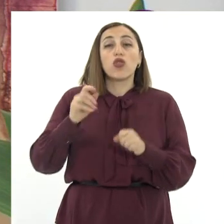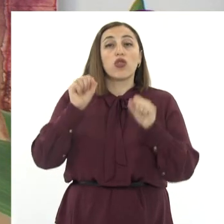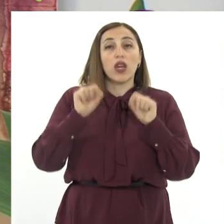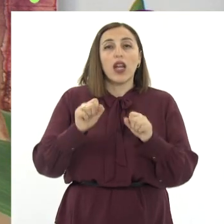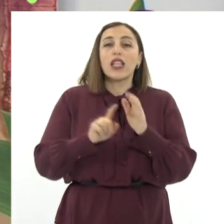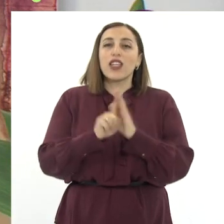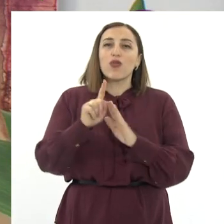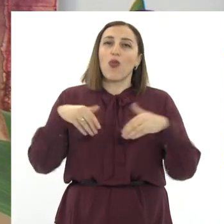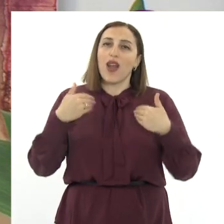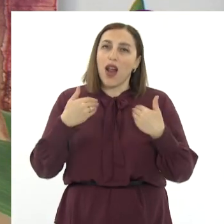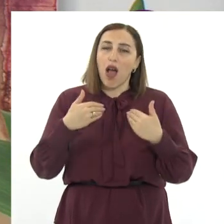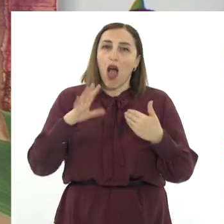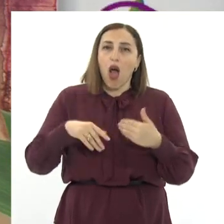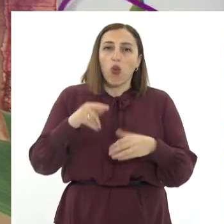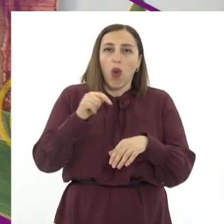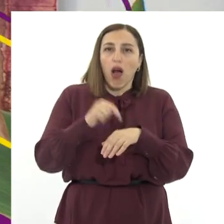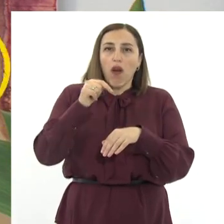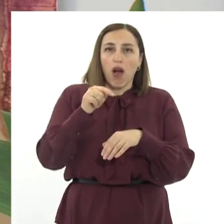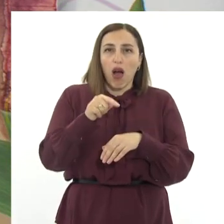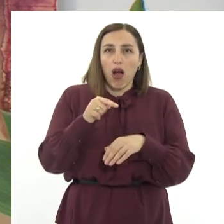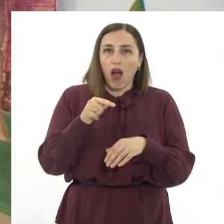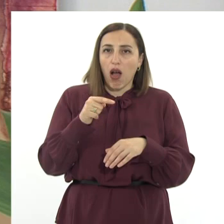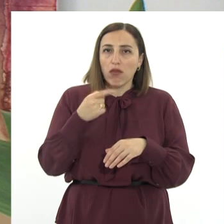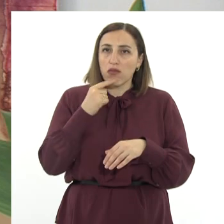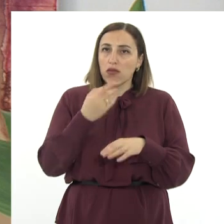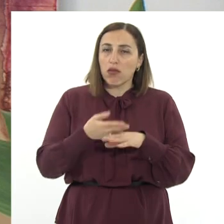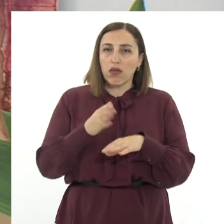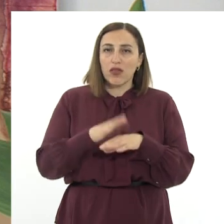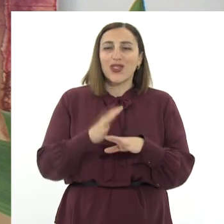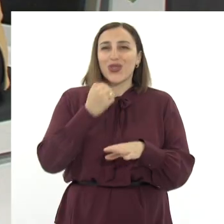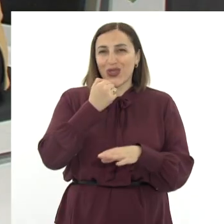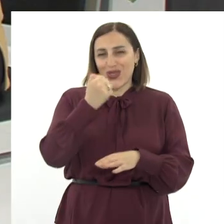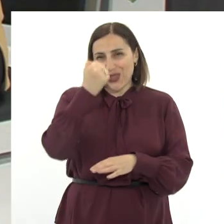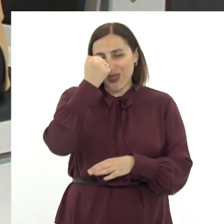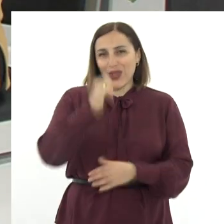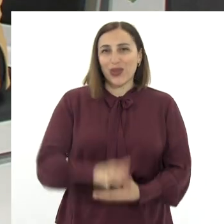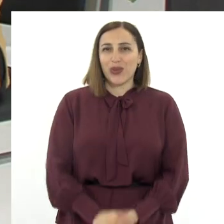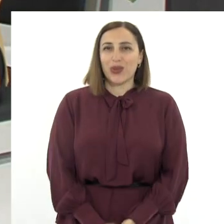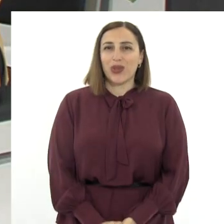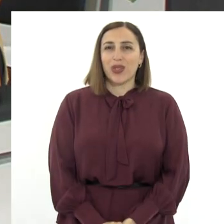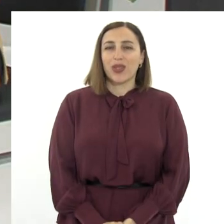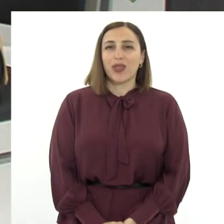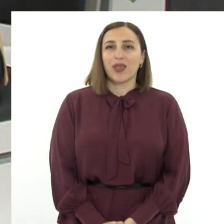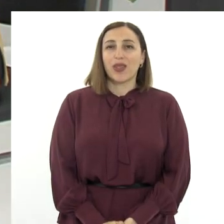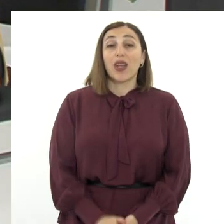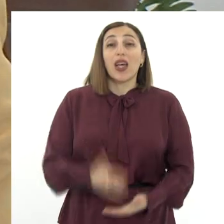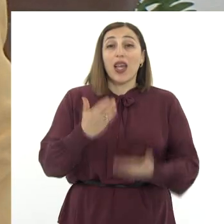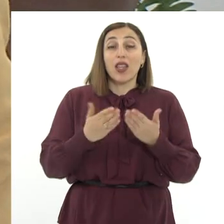կլինի հետո, սկզբից կուրախանան, հետո կտեսնեն, որ դա խնդիր է դառնում։ Շնորհակալություն։ Համեցեք